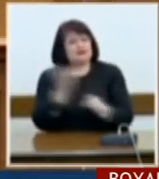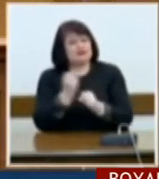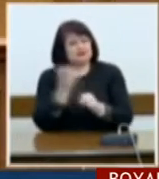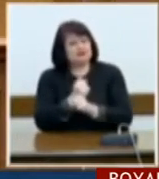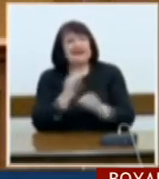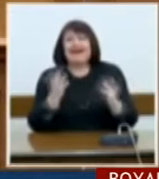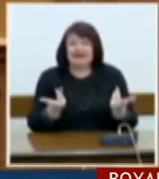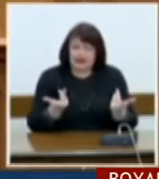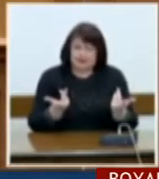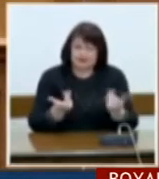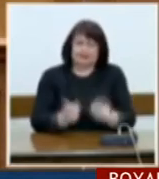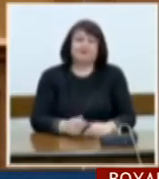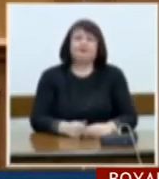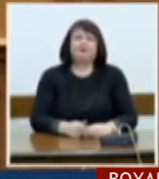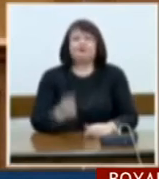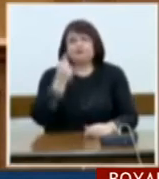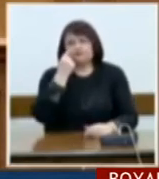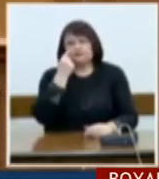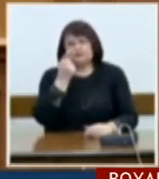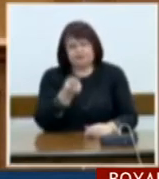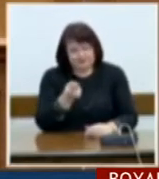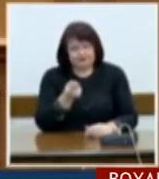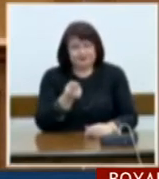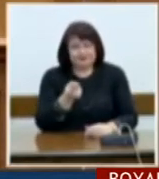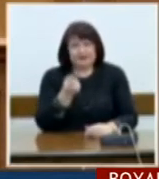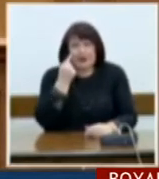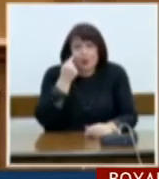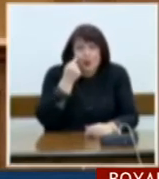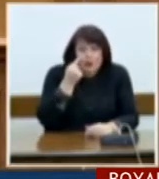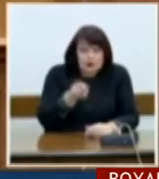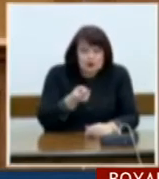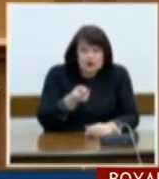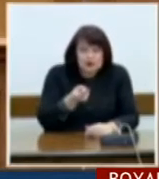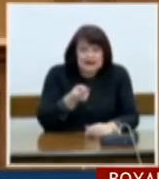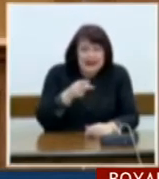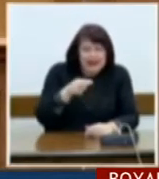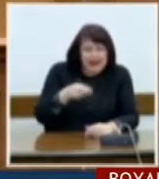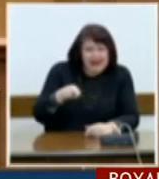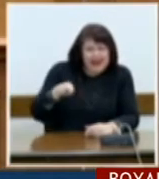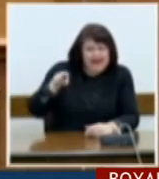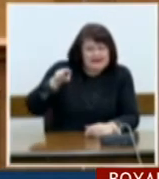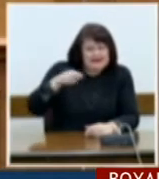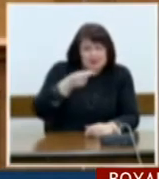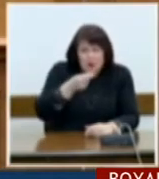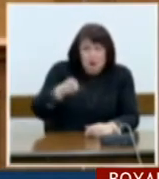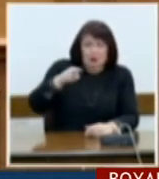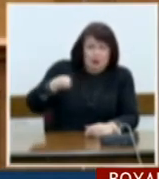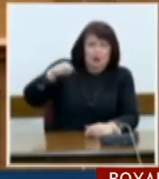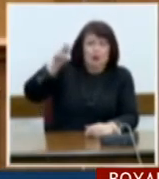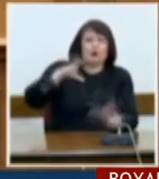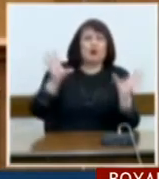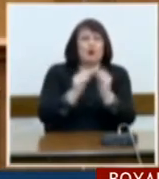την εκδήλωση των πρώτων τάσεων σημαντικών αυξήσεων στην τιμή της